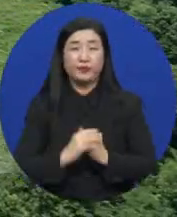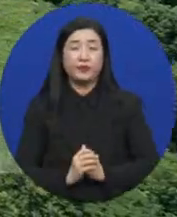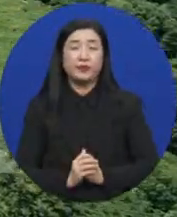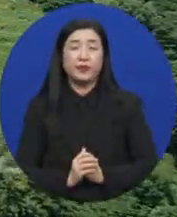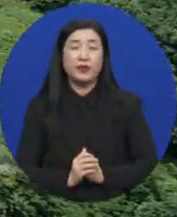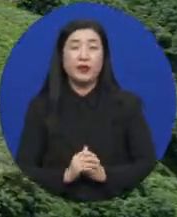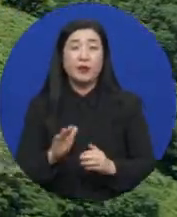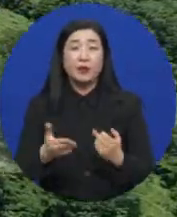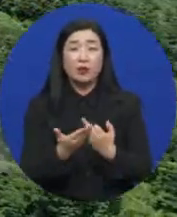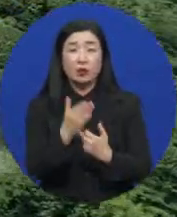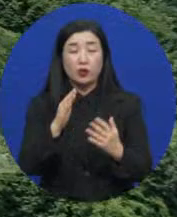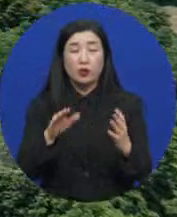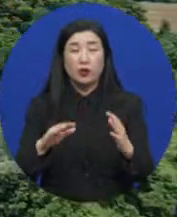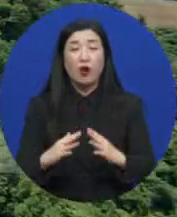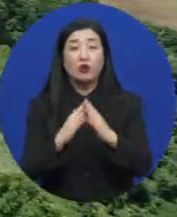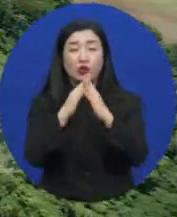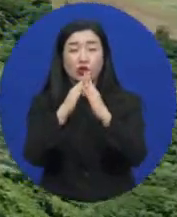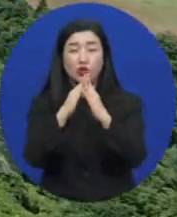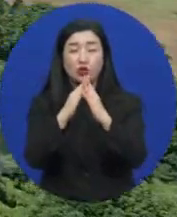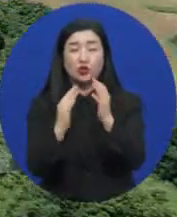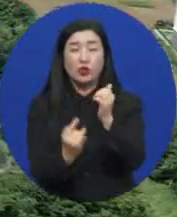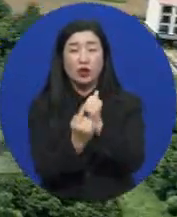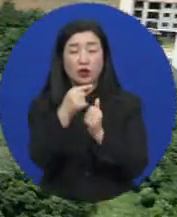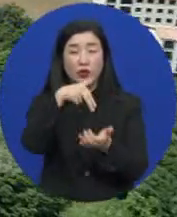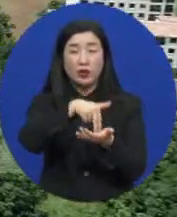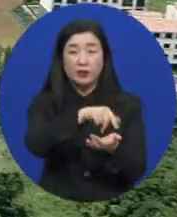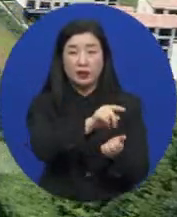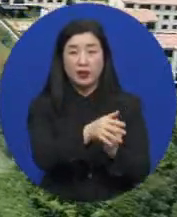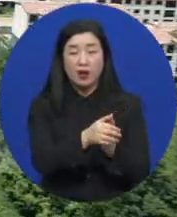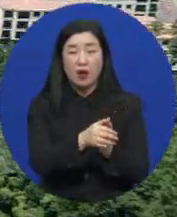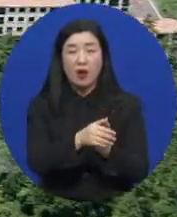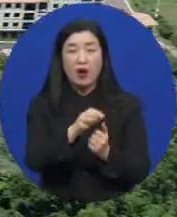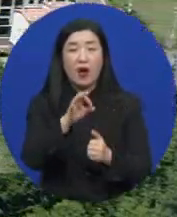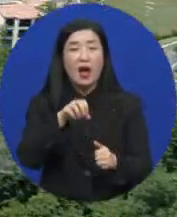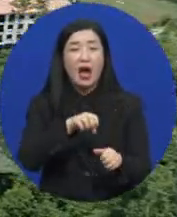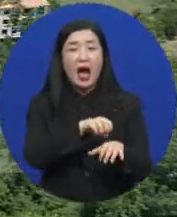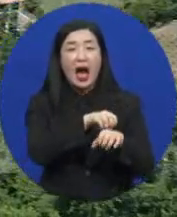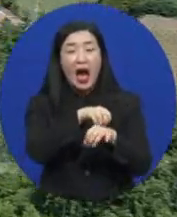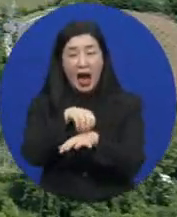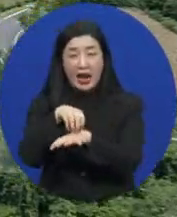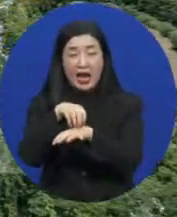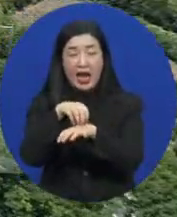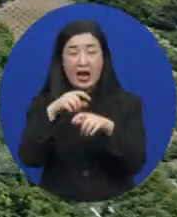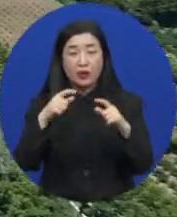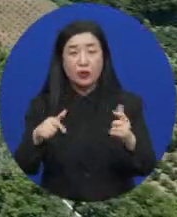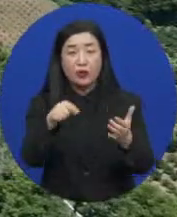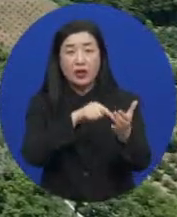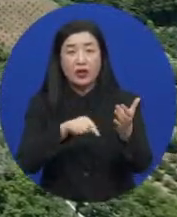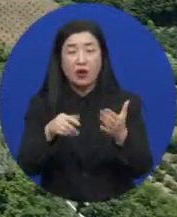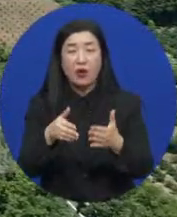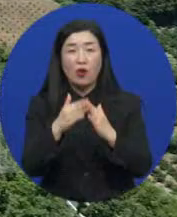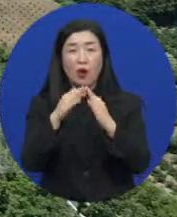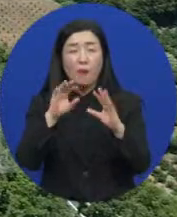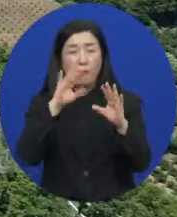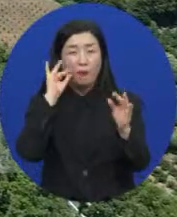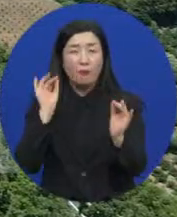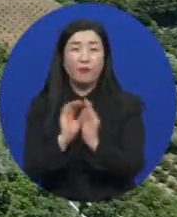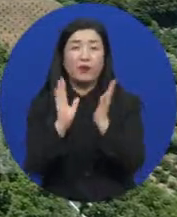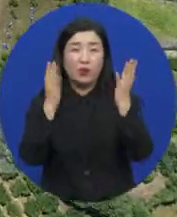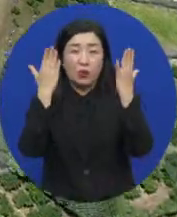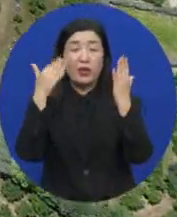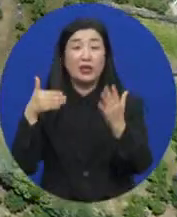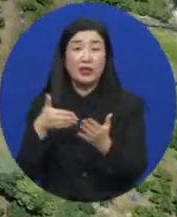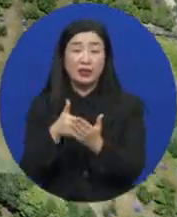제주도 건축위원회는 제주시 오등동에 추진되는 아라 자연휴양림 조선 계획에 대해 원한 동의 결정을